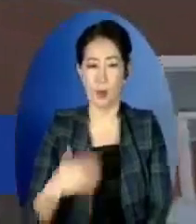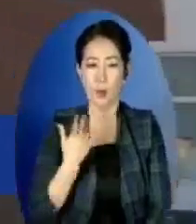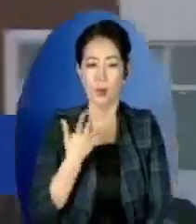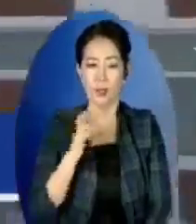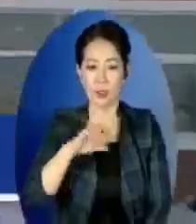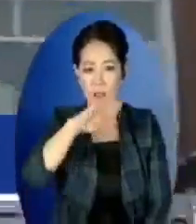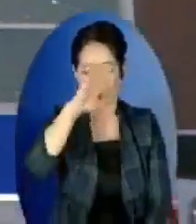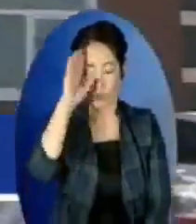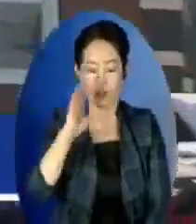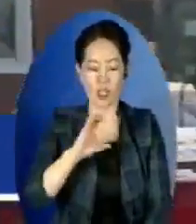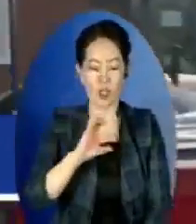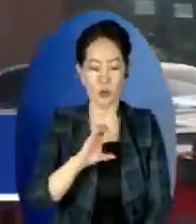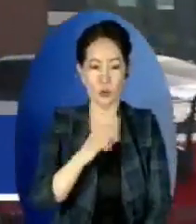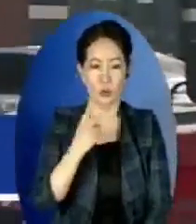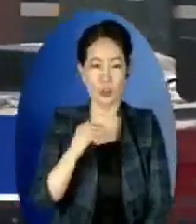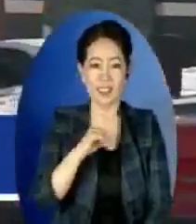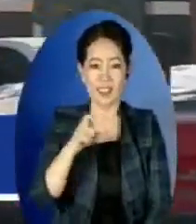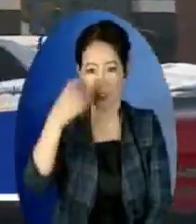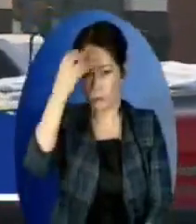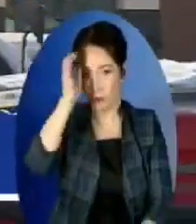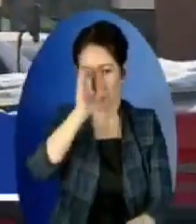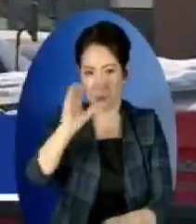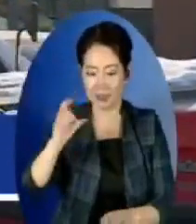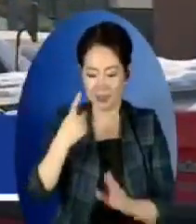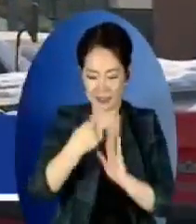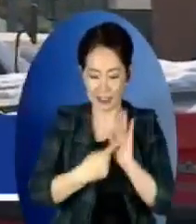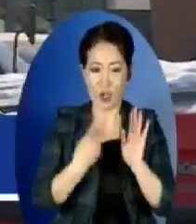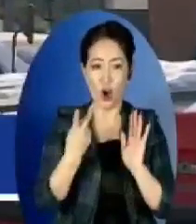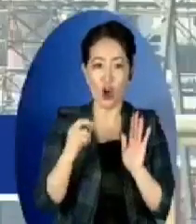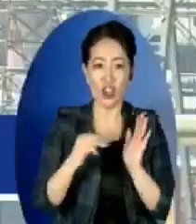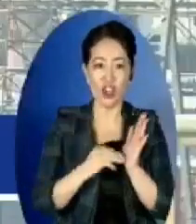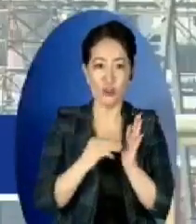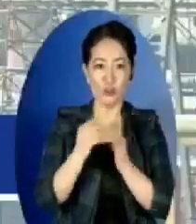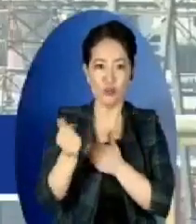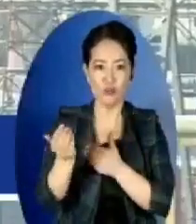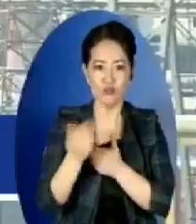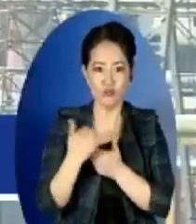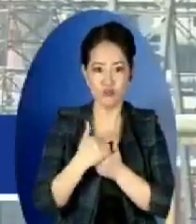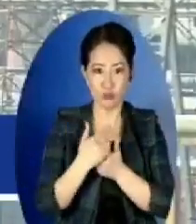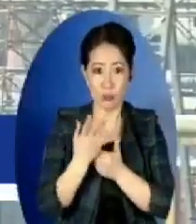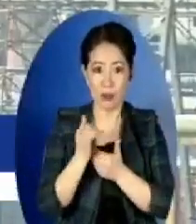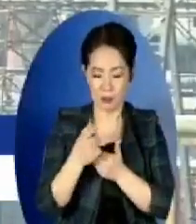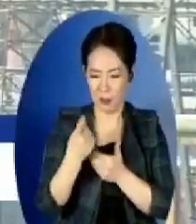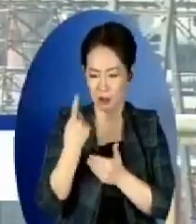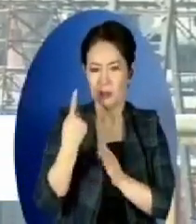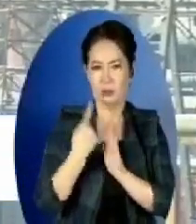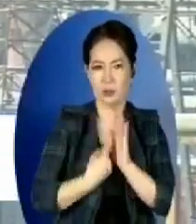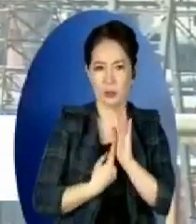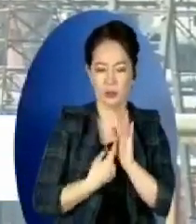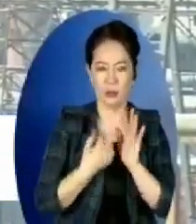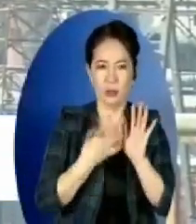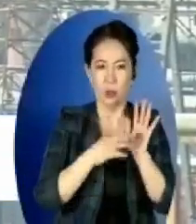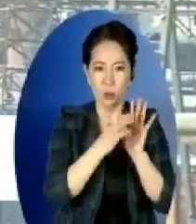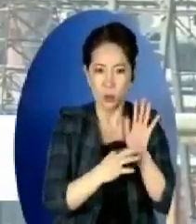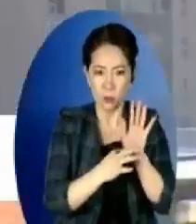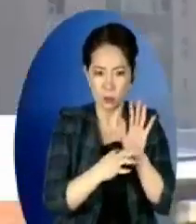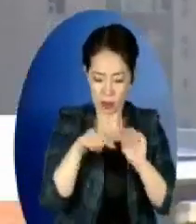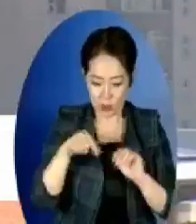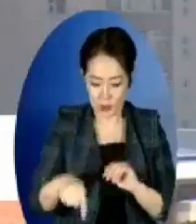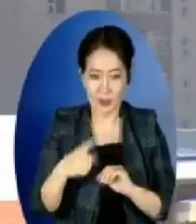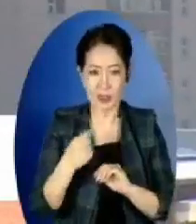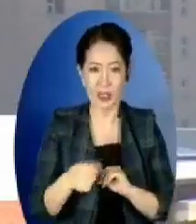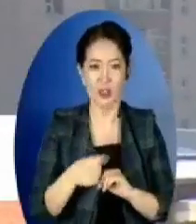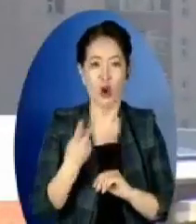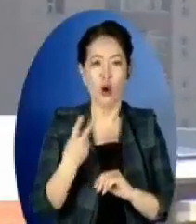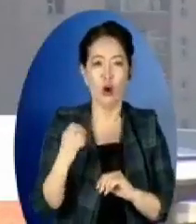Улаанбаатар дулааны сүлжээ төрийн өмчит компани сарда 20 гаруй тэрбум төгрөгийн орлогыг сар бүр бүрдүүлдэг. Өнгөрсөн сар орлого бүрдүүлэлт 80% байсан бол энэ